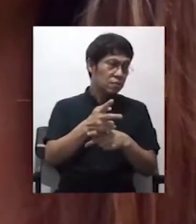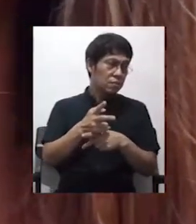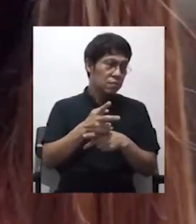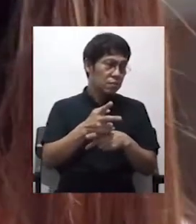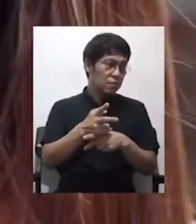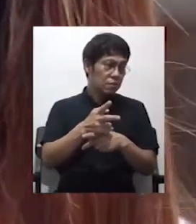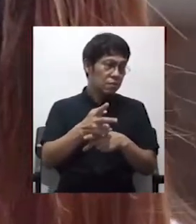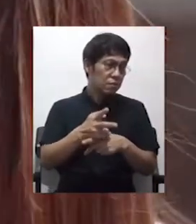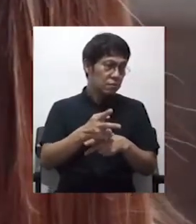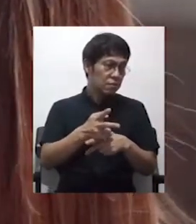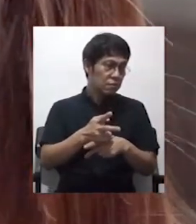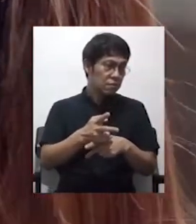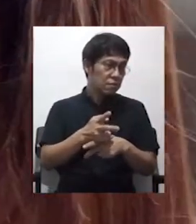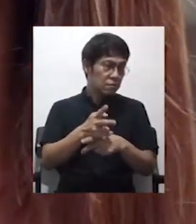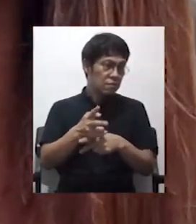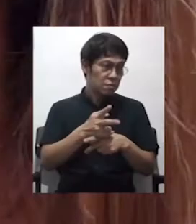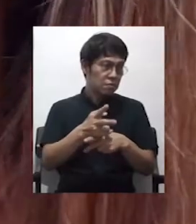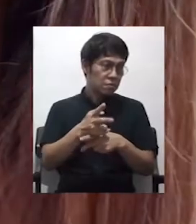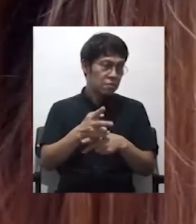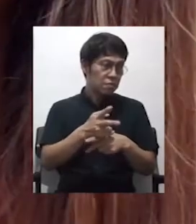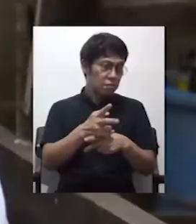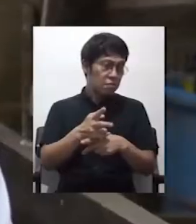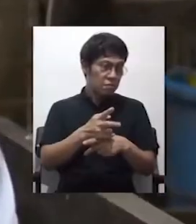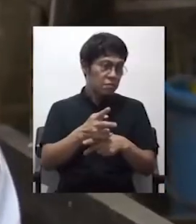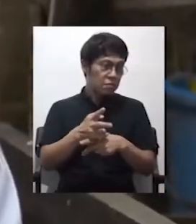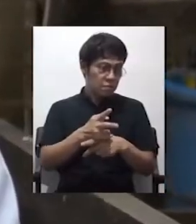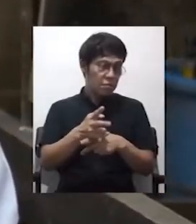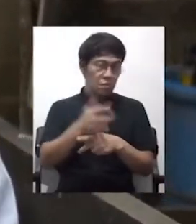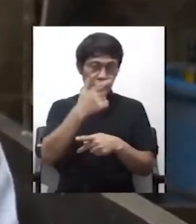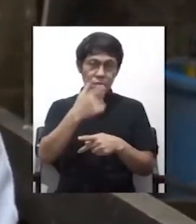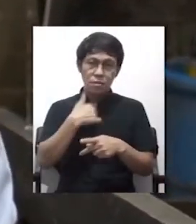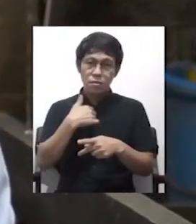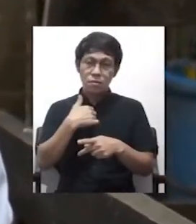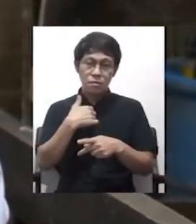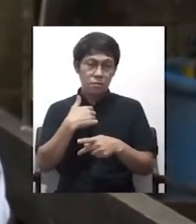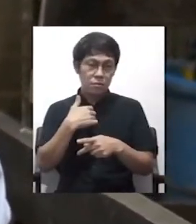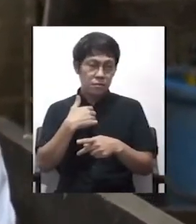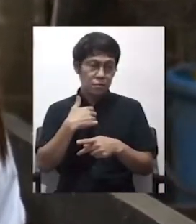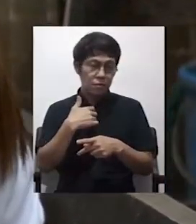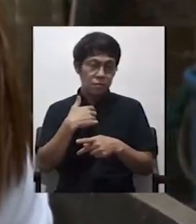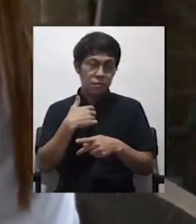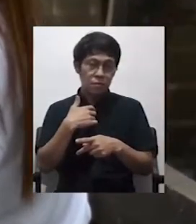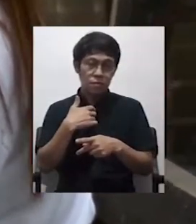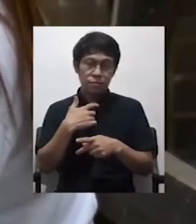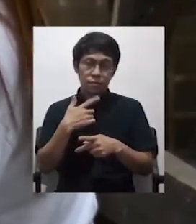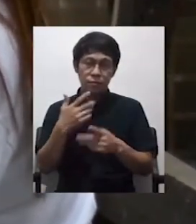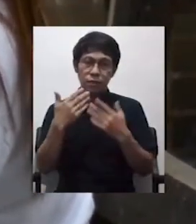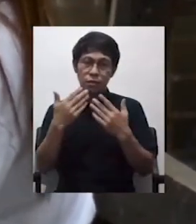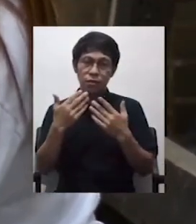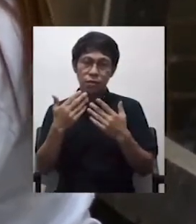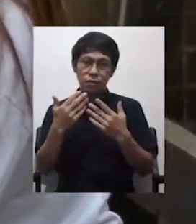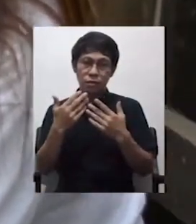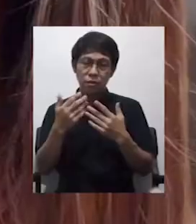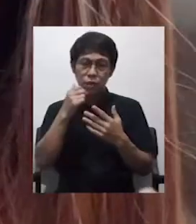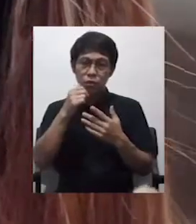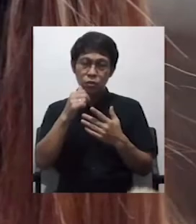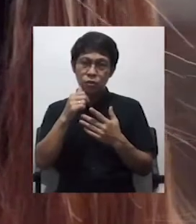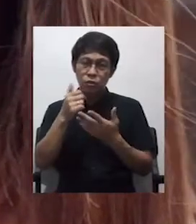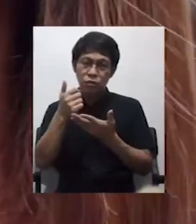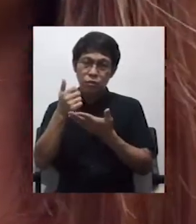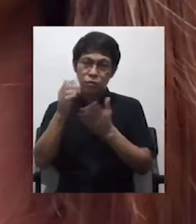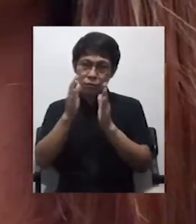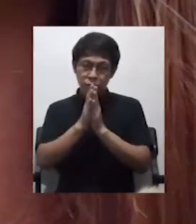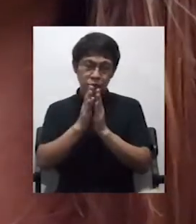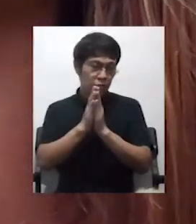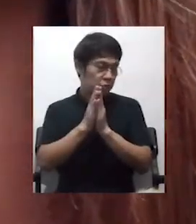kahit na pagod na ako, sukun-suko na ako, pinipilit ko na ilaban ka para sa'yo at sa sakit mo. Yun lang, lagi ko